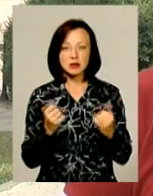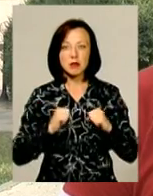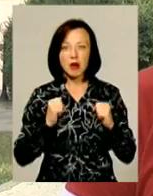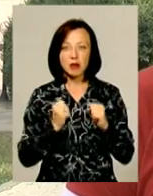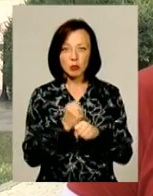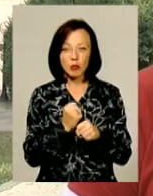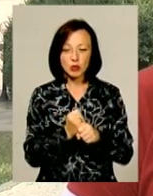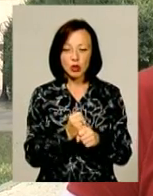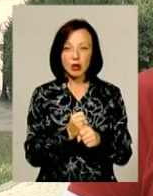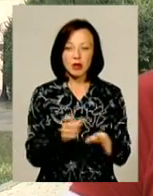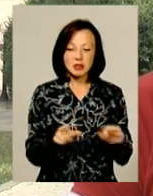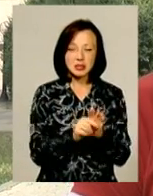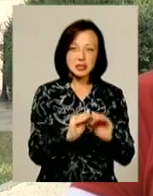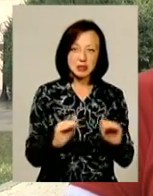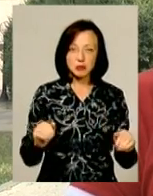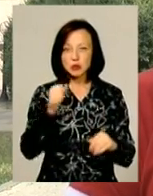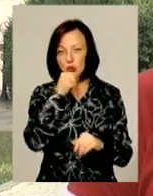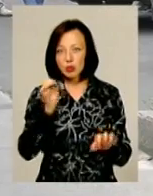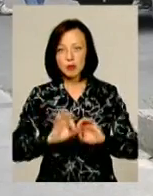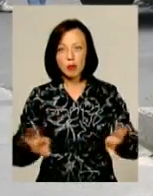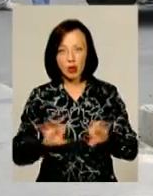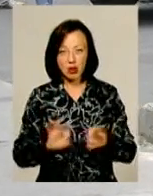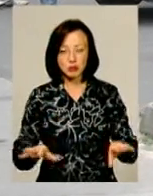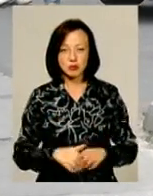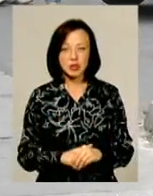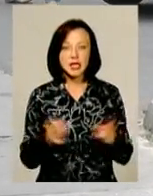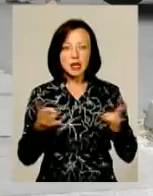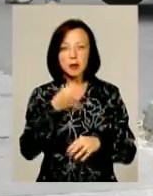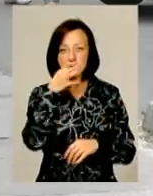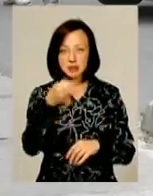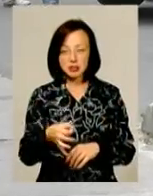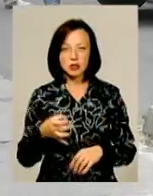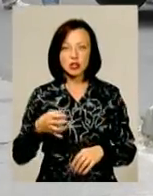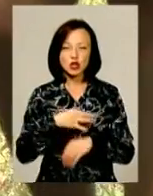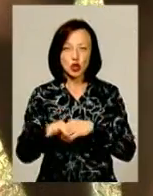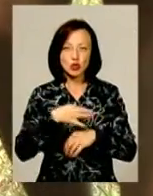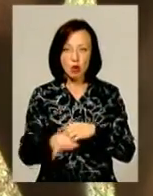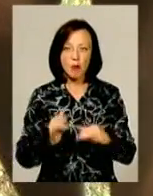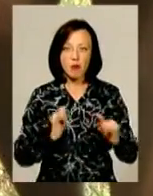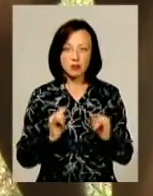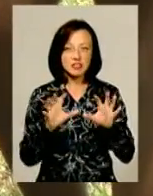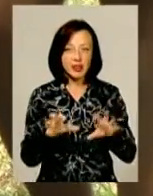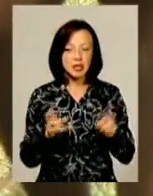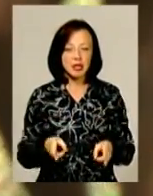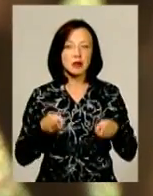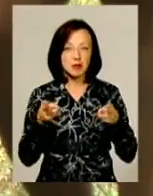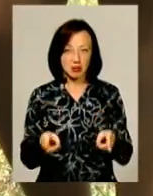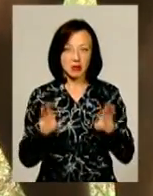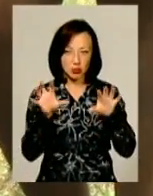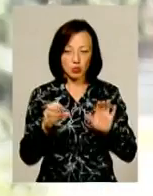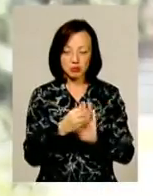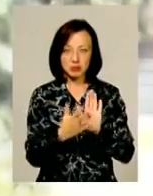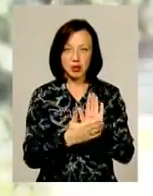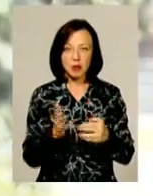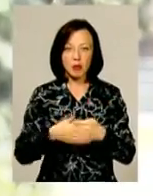дітьми, з дорослими, тобто пояснювати. Варто зазначити, що за жорстоке поводження з тваринами Кримінальний кодекс України